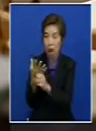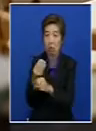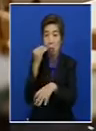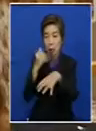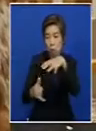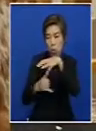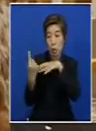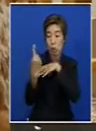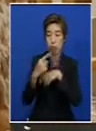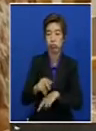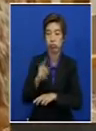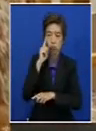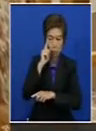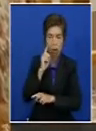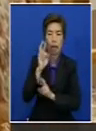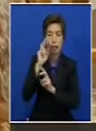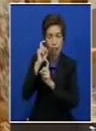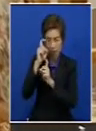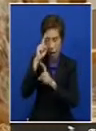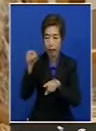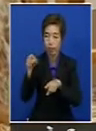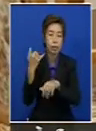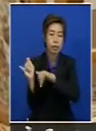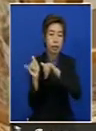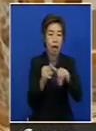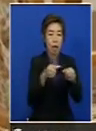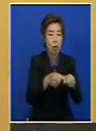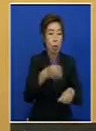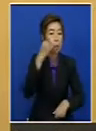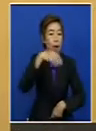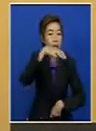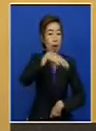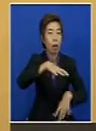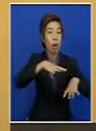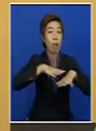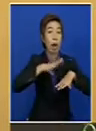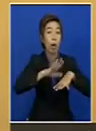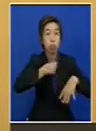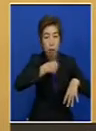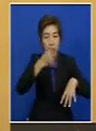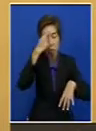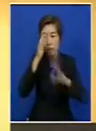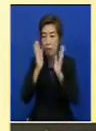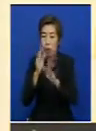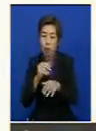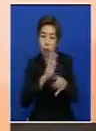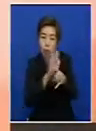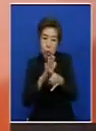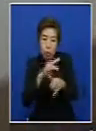จจะไม่ปลอดภัยจึงตัดสินใจย้ายเข้ามาอยู่ที่นี่ได้ปีกว่าๆเพราะจะได้มีคนดูแลตลอดเวลา